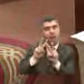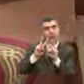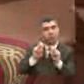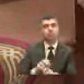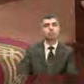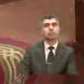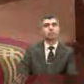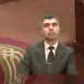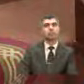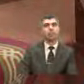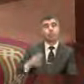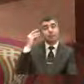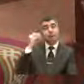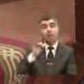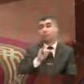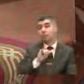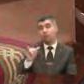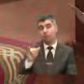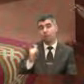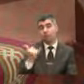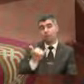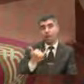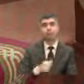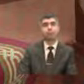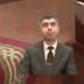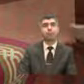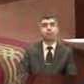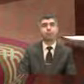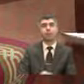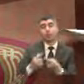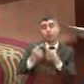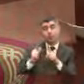نغفلوش واحد الجانب اللي مهم، كانت واحد المبادرات كبيره